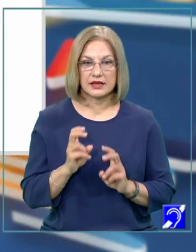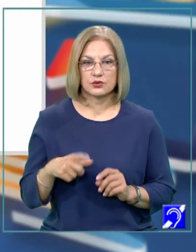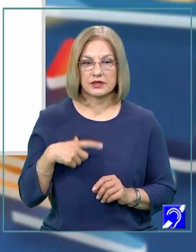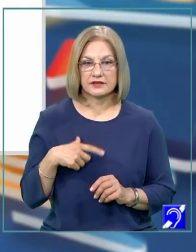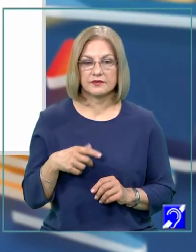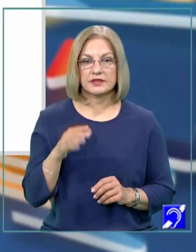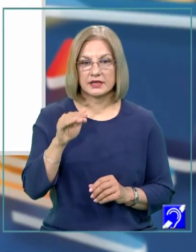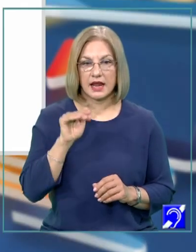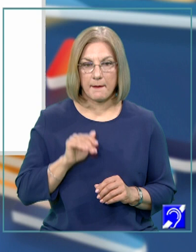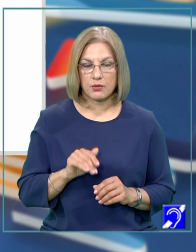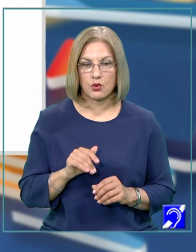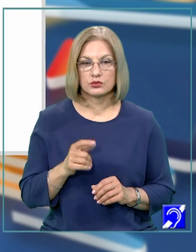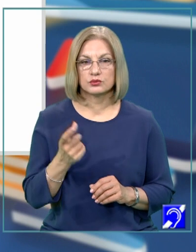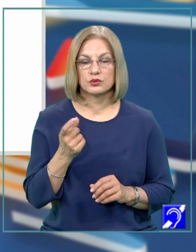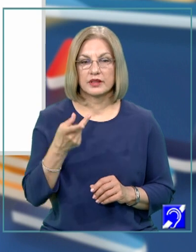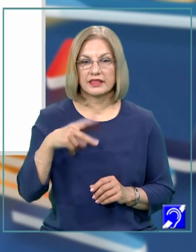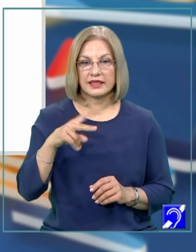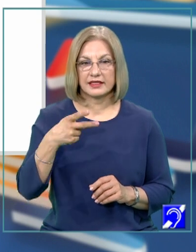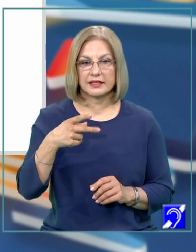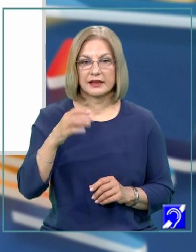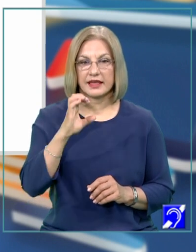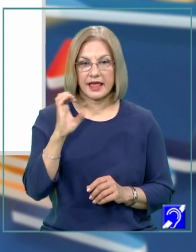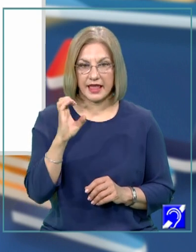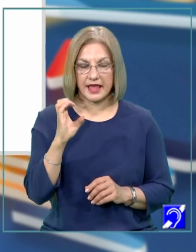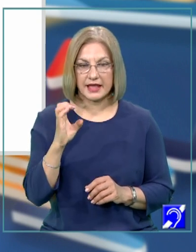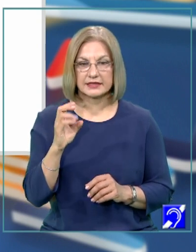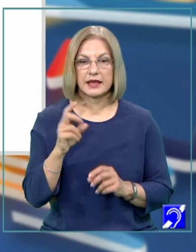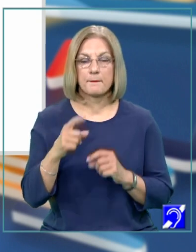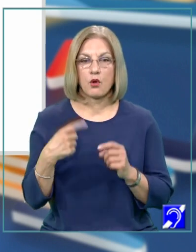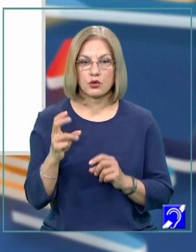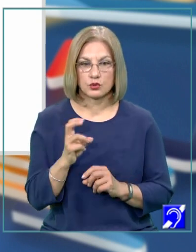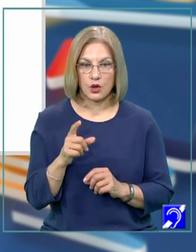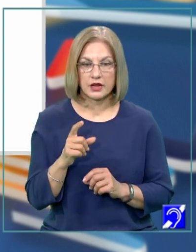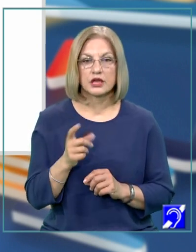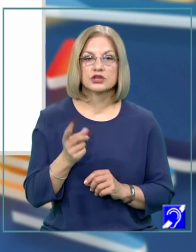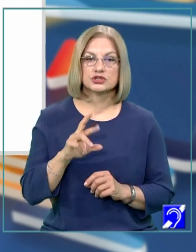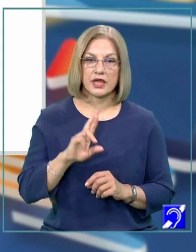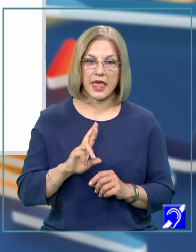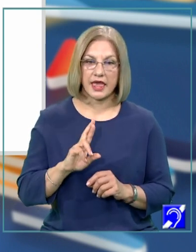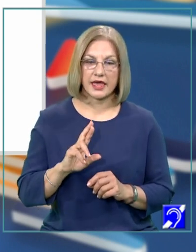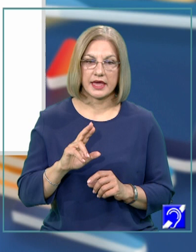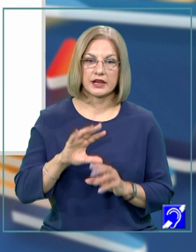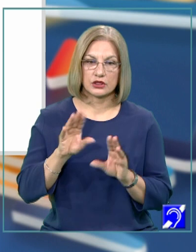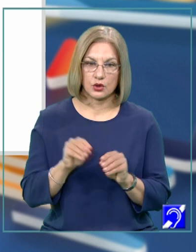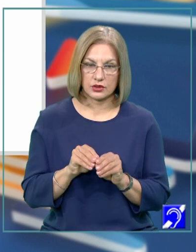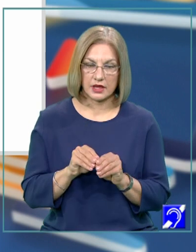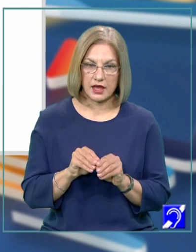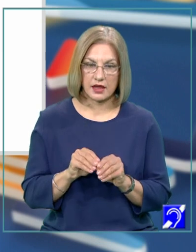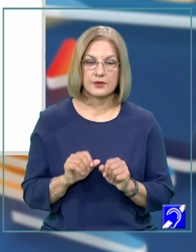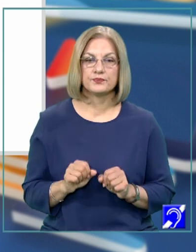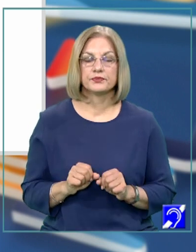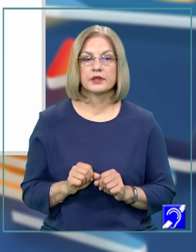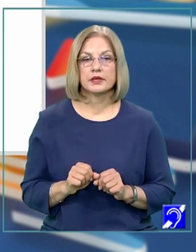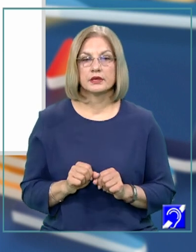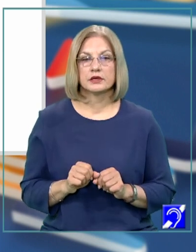fiind raportul dintre tensiunea electromotoare e și rezistența totală a circuitului